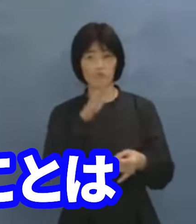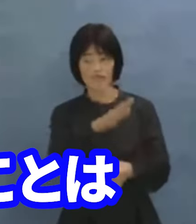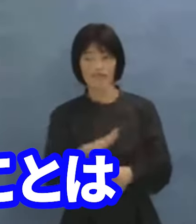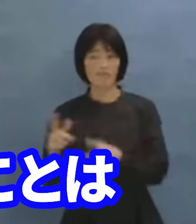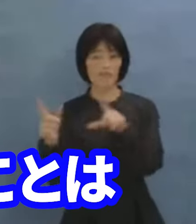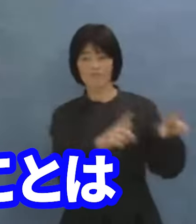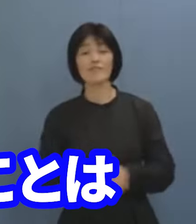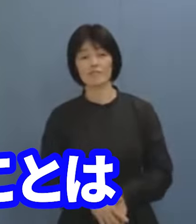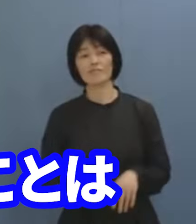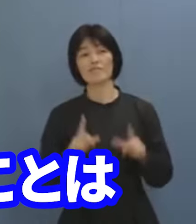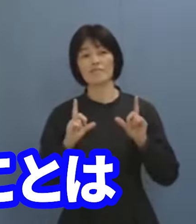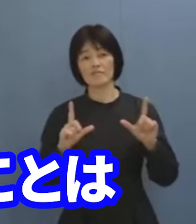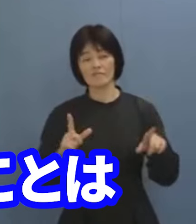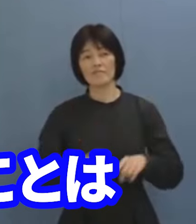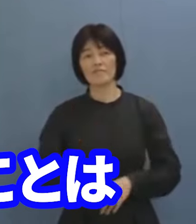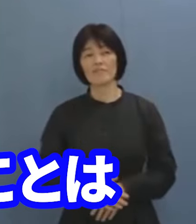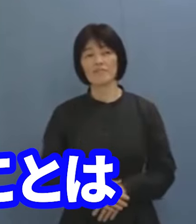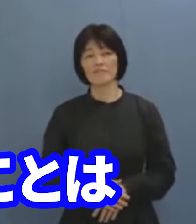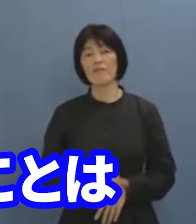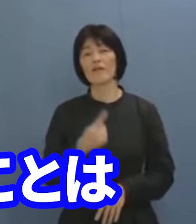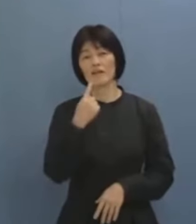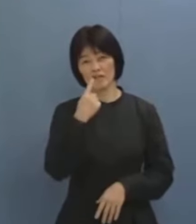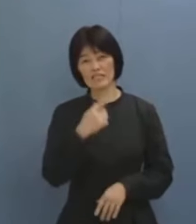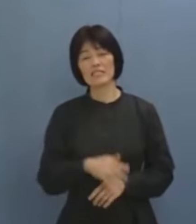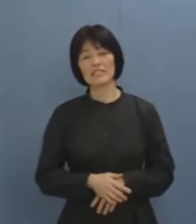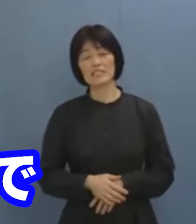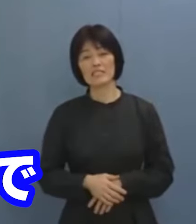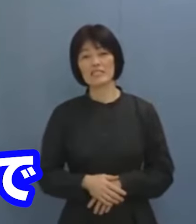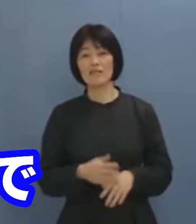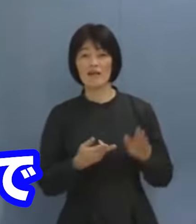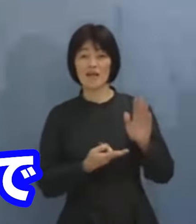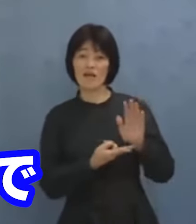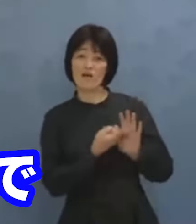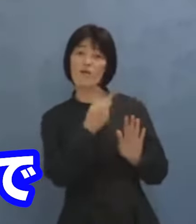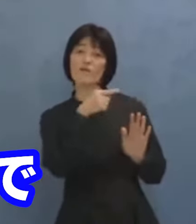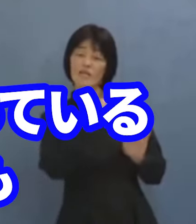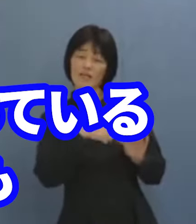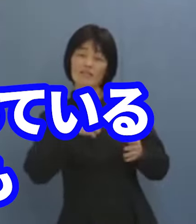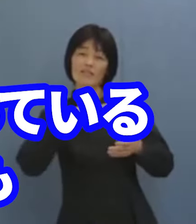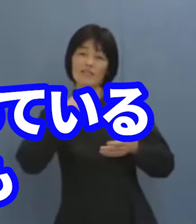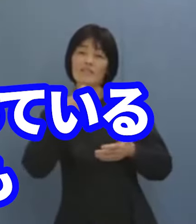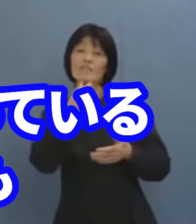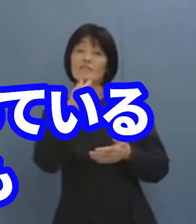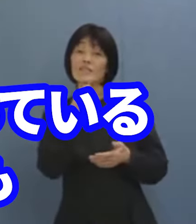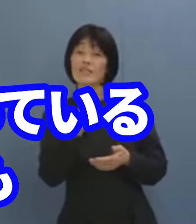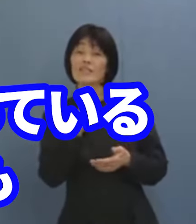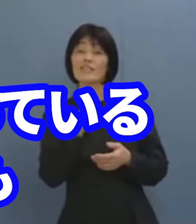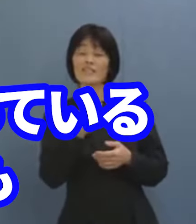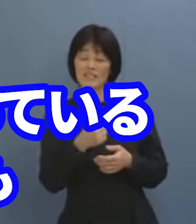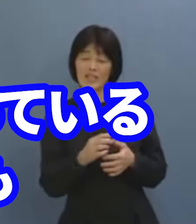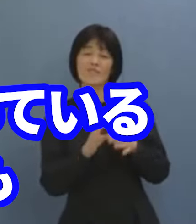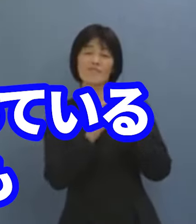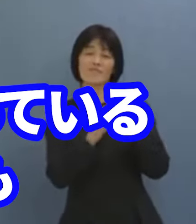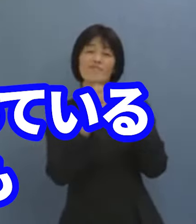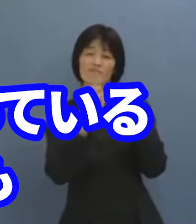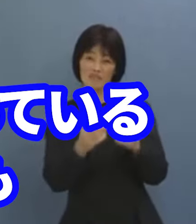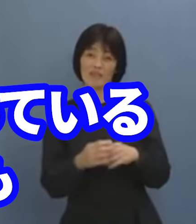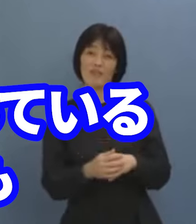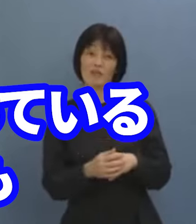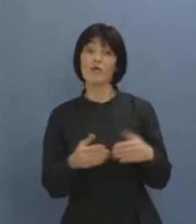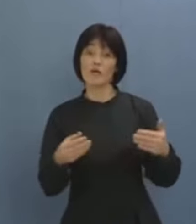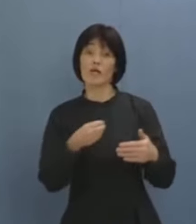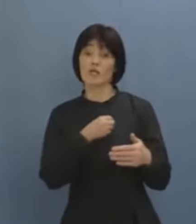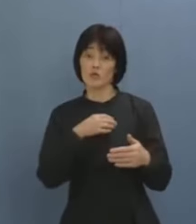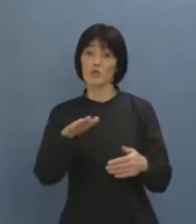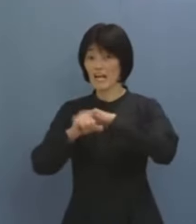私があの食事をしたいということはあの私から言ってますので、まあ、それは職員の側にも伝わっていると思いますけ